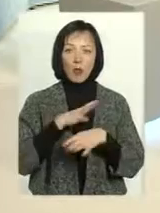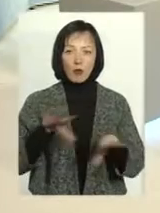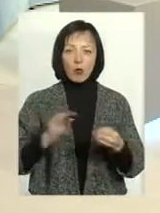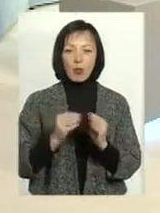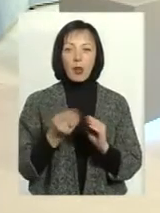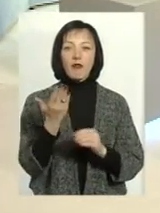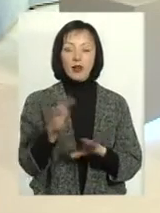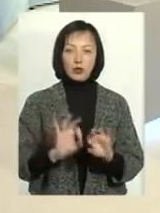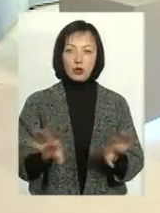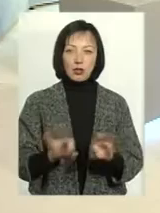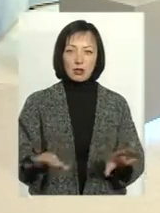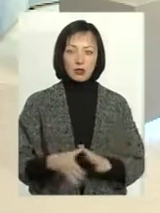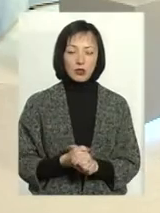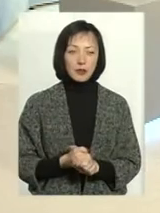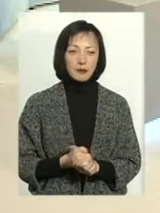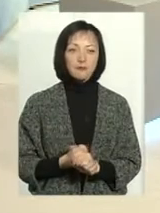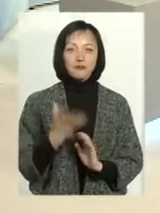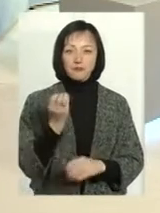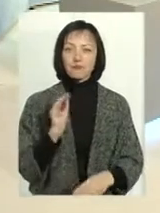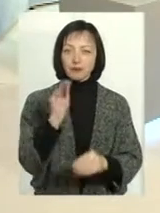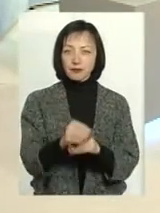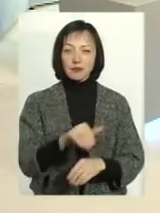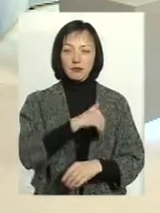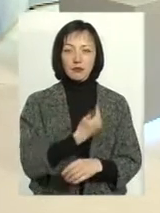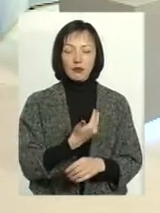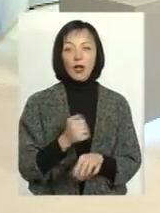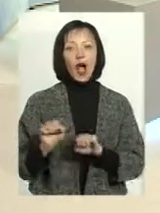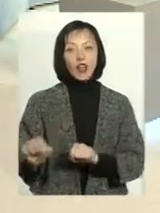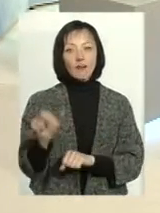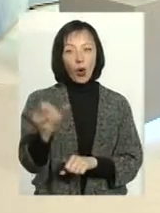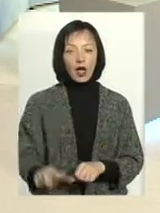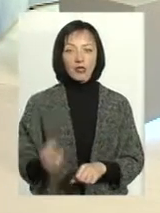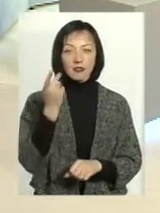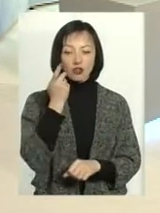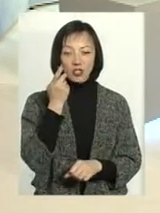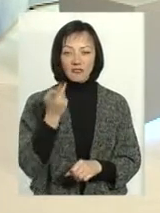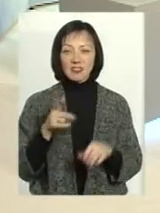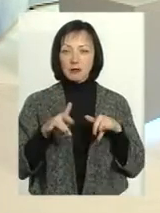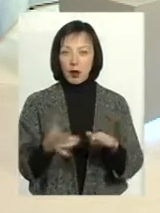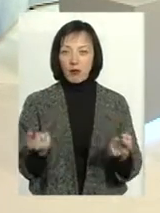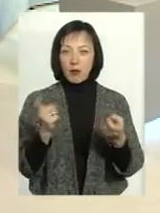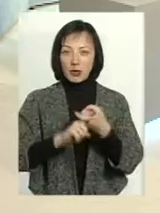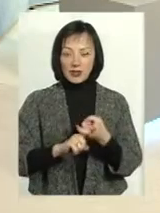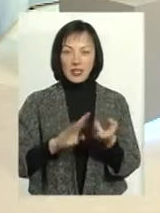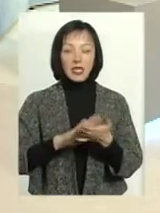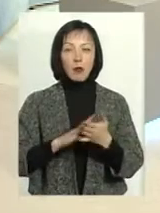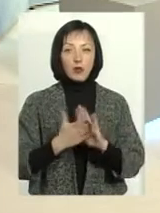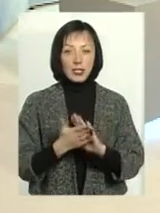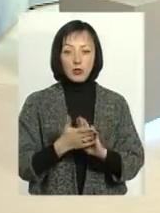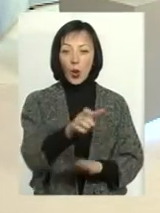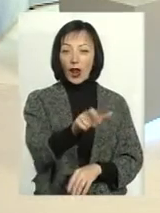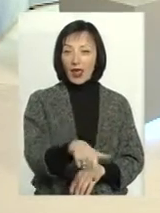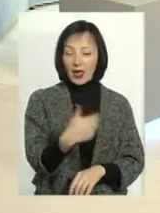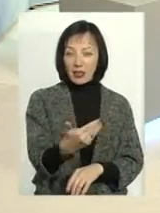говорите. Більше того, я скажу, що адвокат завжди в справі пов'язаний позицією клієнта. Що